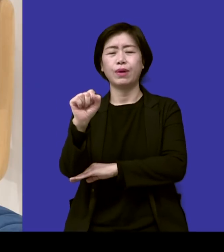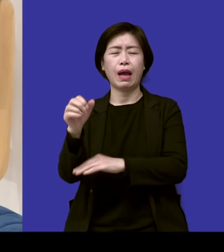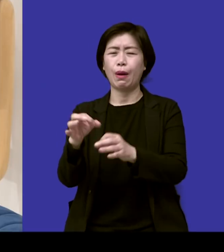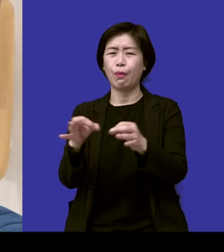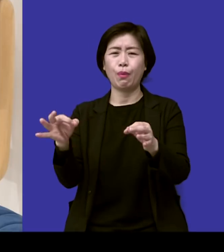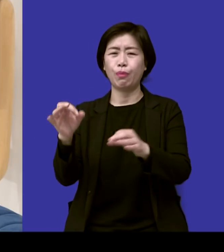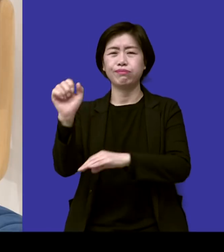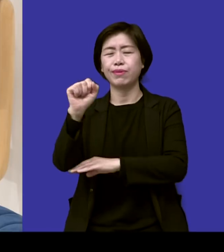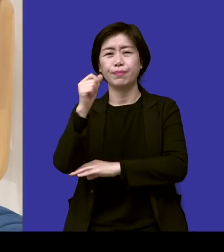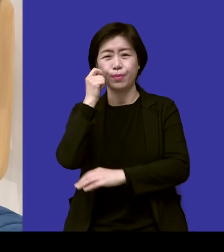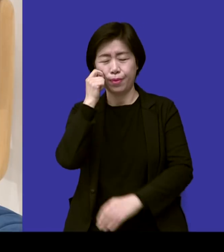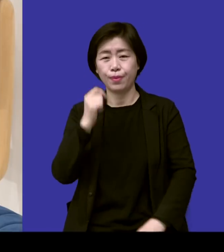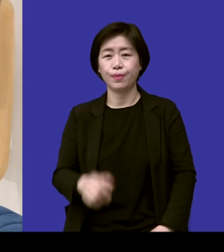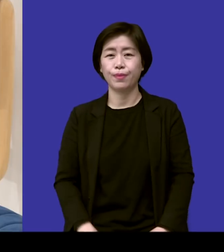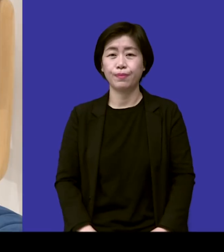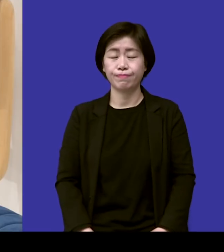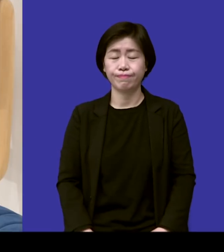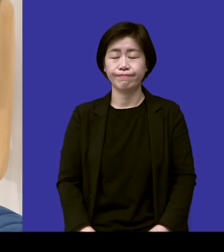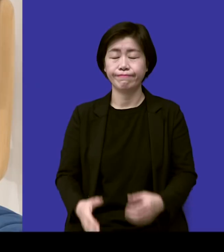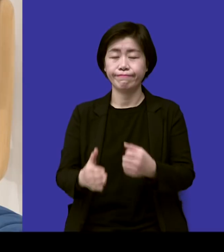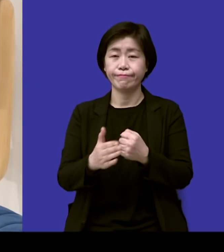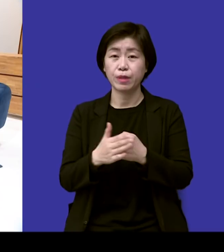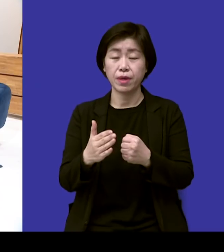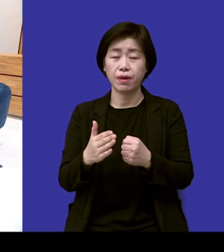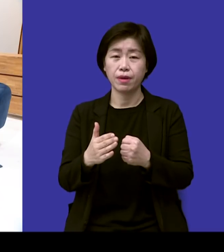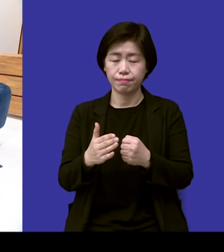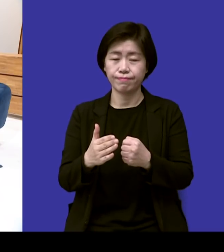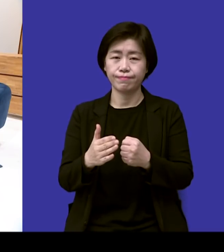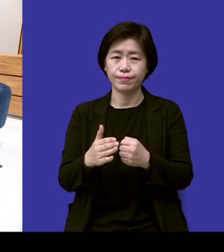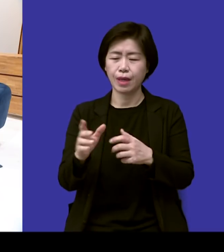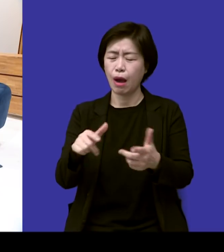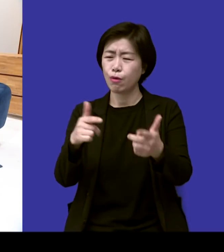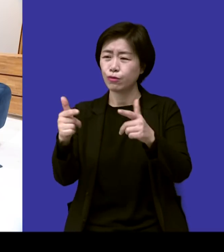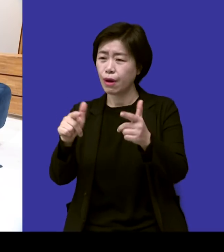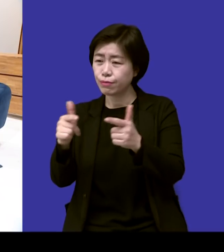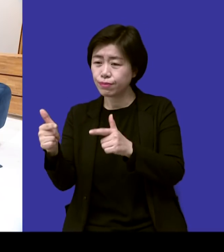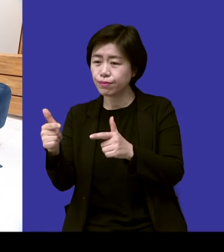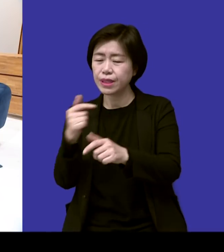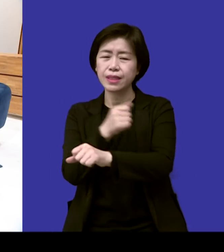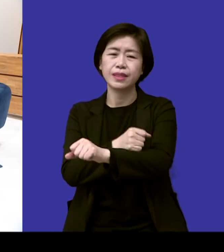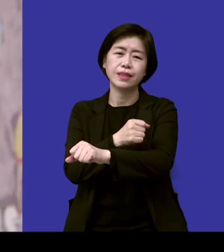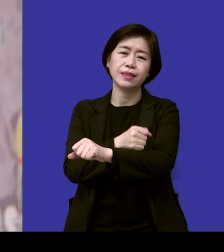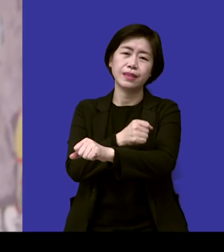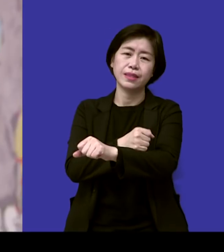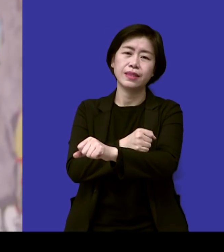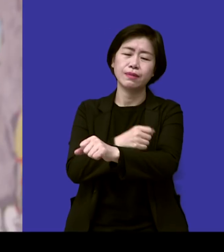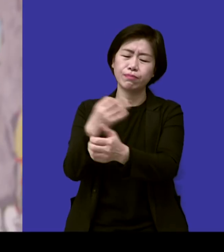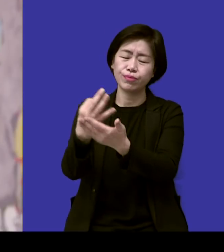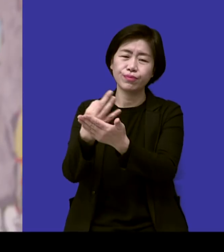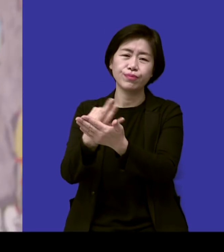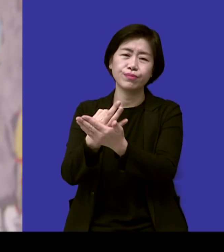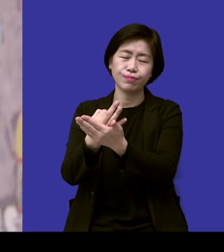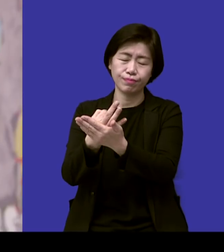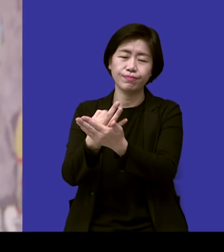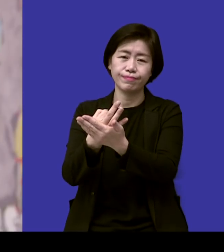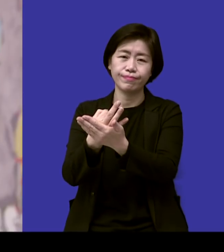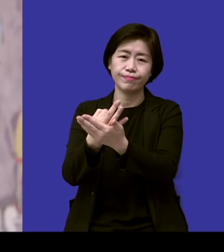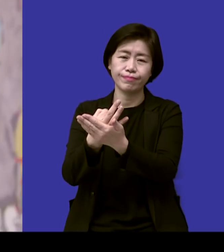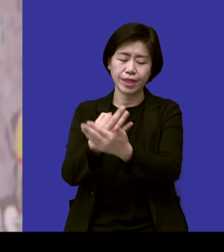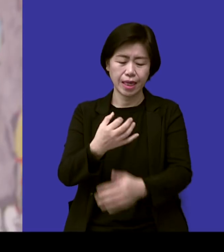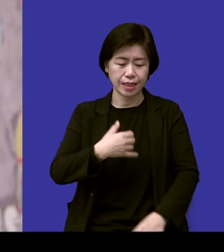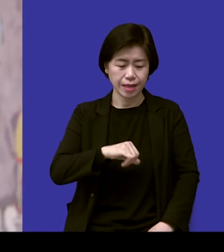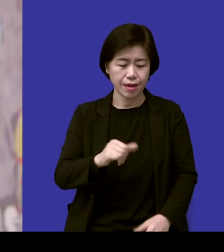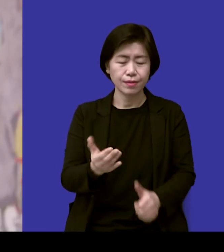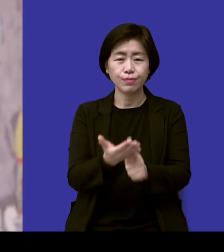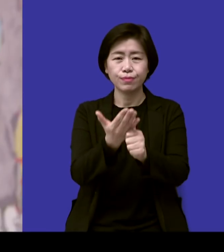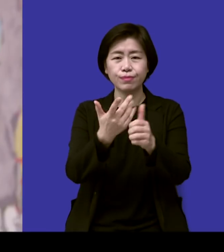하시고 나가서 일용직 노동도 하시고 그러면서 저희를 어떻게 해서라도 먹여 살리려고